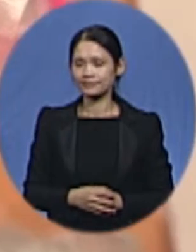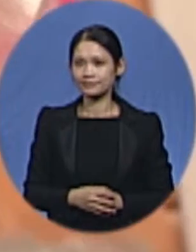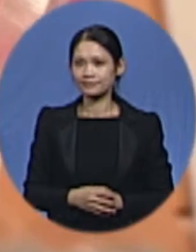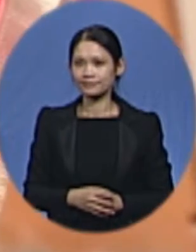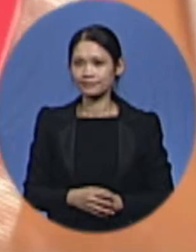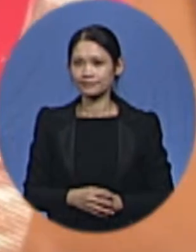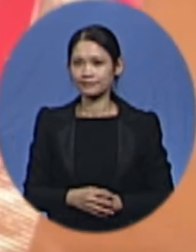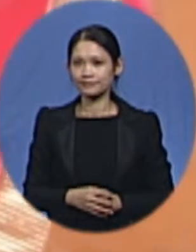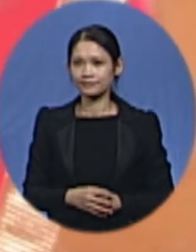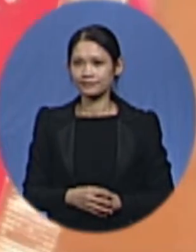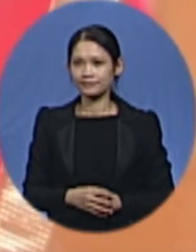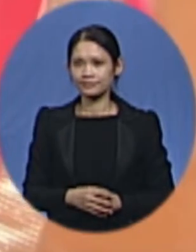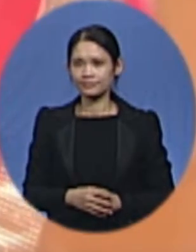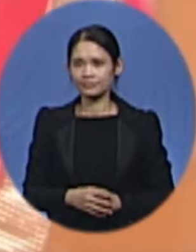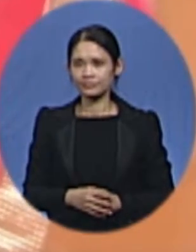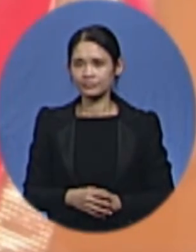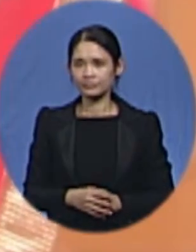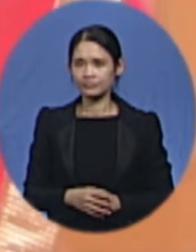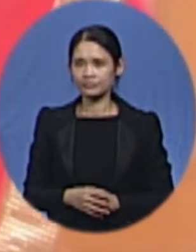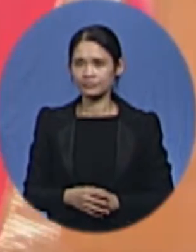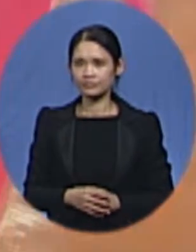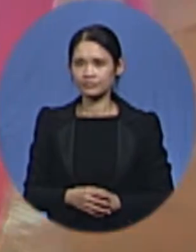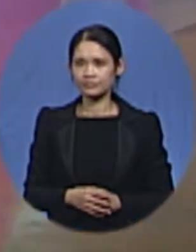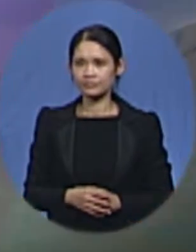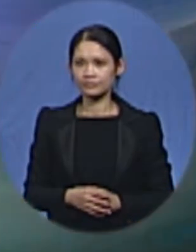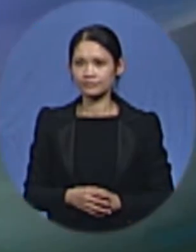뉴스 황현입니다.